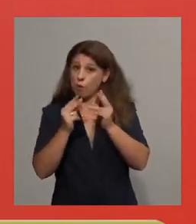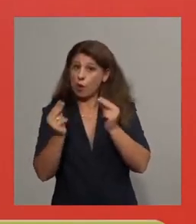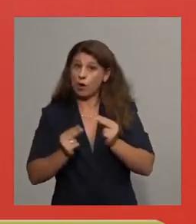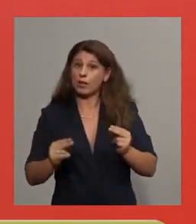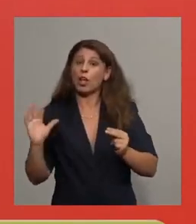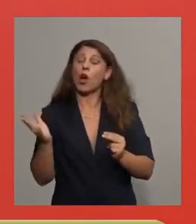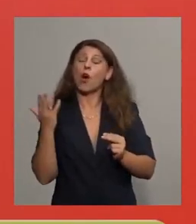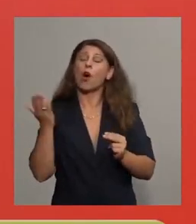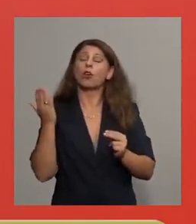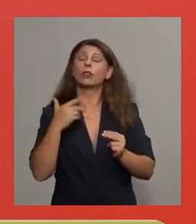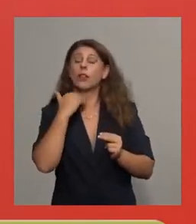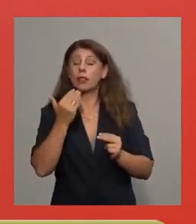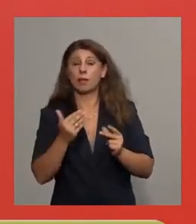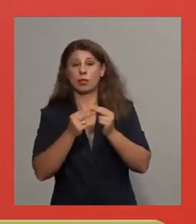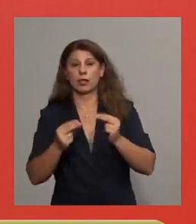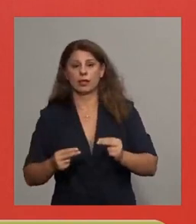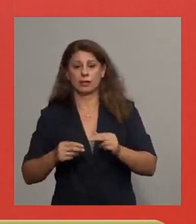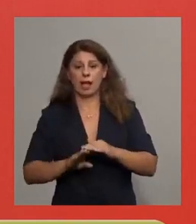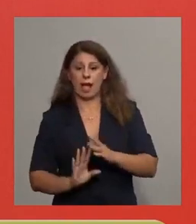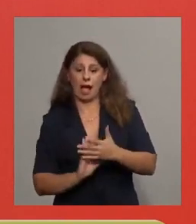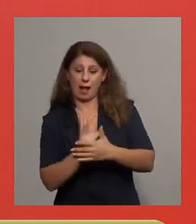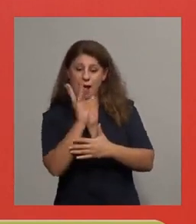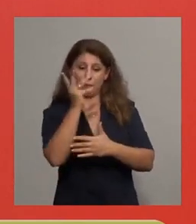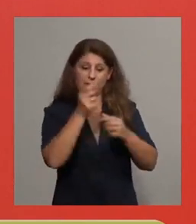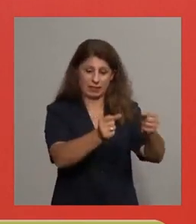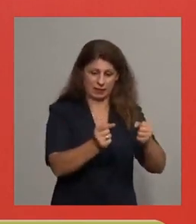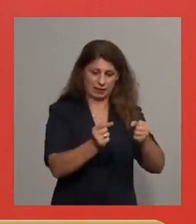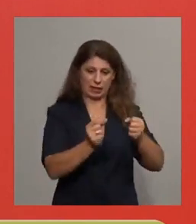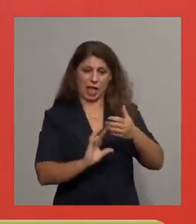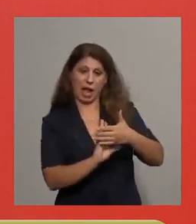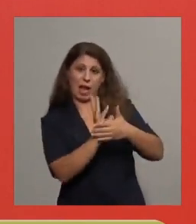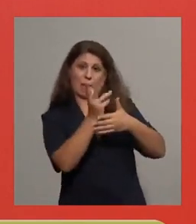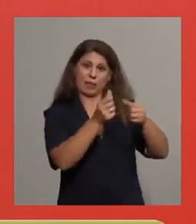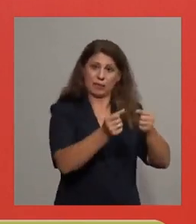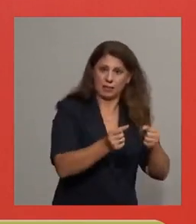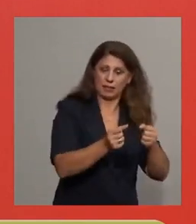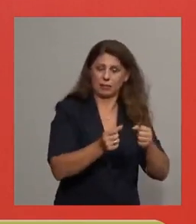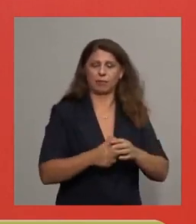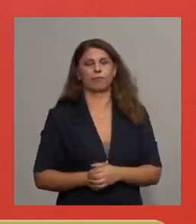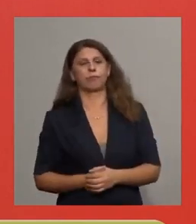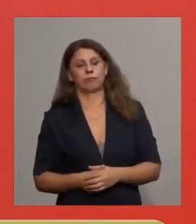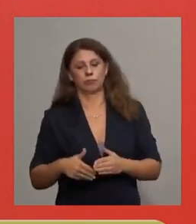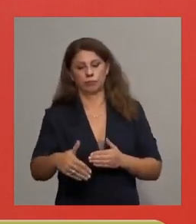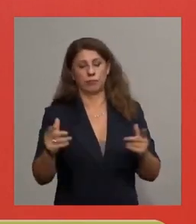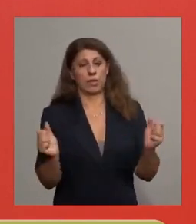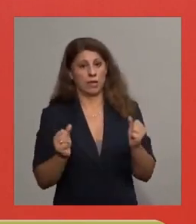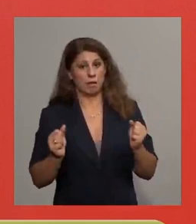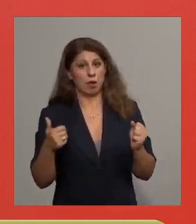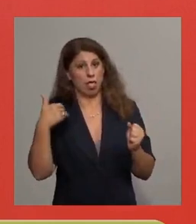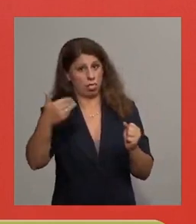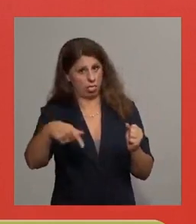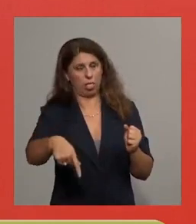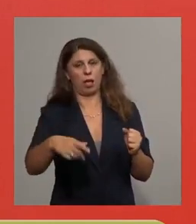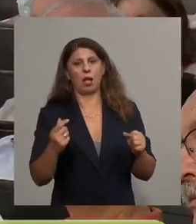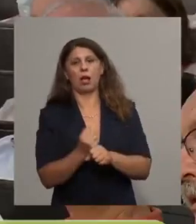το εναλλάξ δίδυμο ανάπτυξης κρίσης. Τον χειμώνα που έρχεται, οι εργαζόμενοι θα